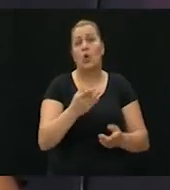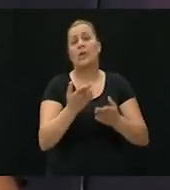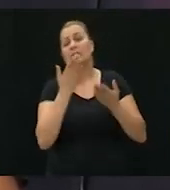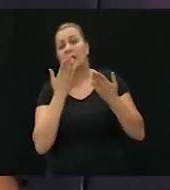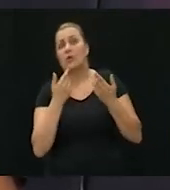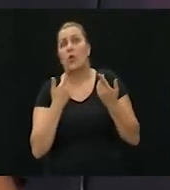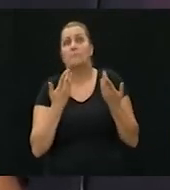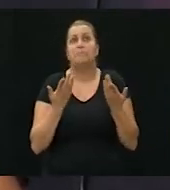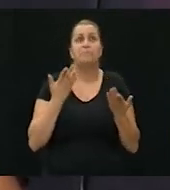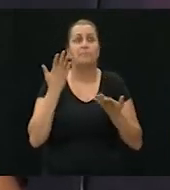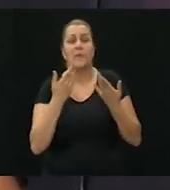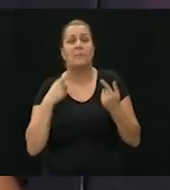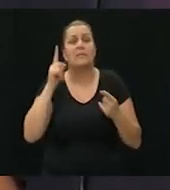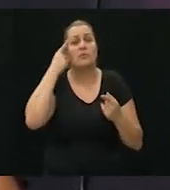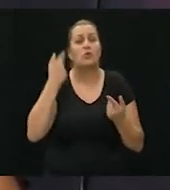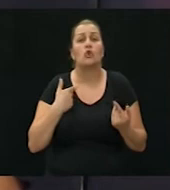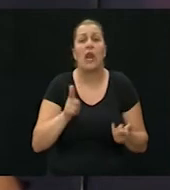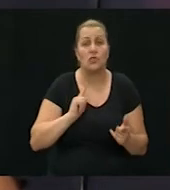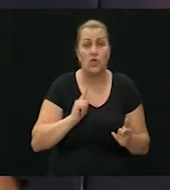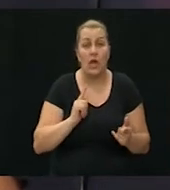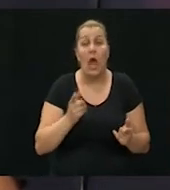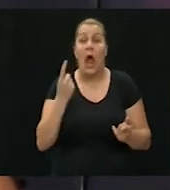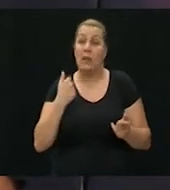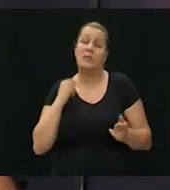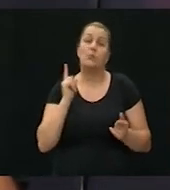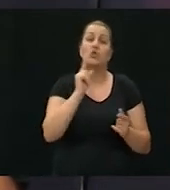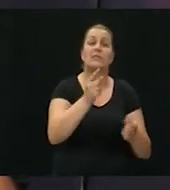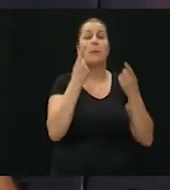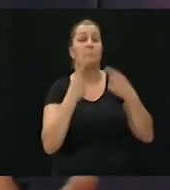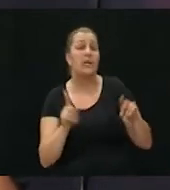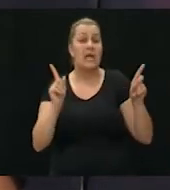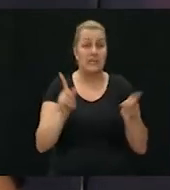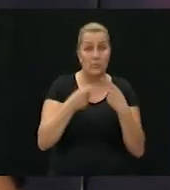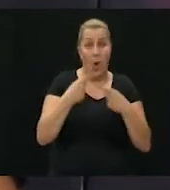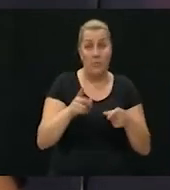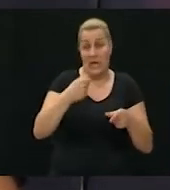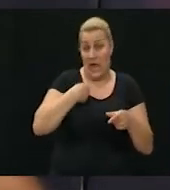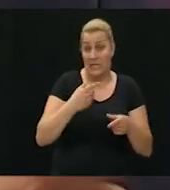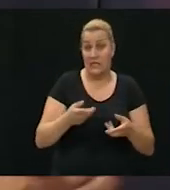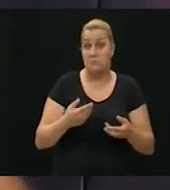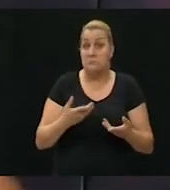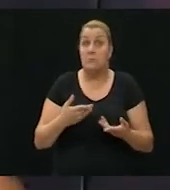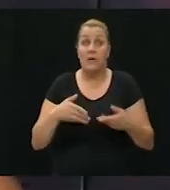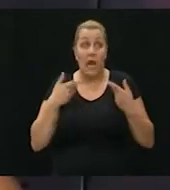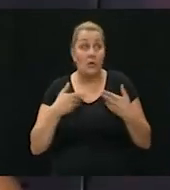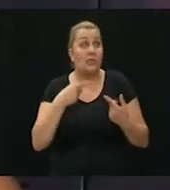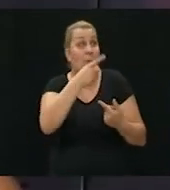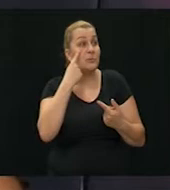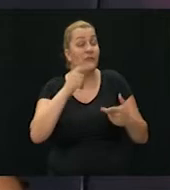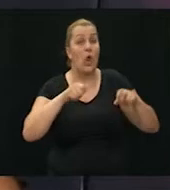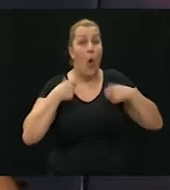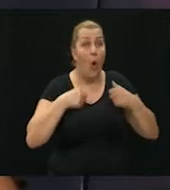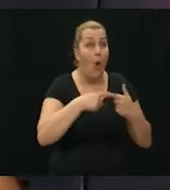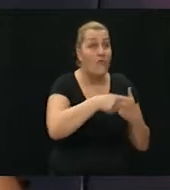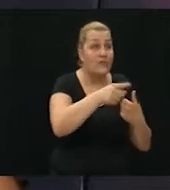jedna neizvjesnost, nismo znali šta nas očekuje, ali mi smo išli sa pjesmom, pa nas je radovalo kad smo vidjeli gore tako stada ovaca